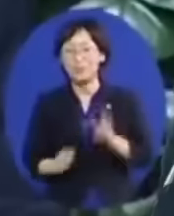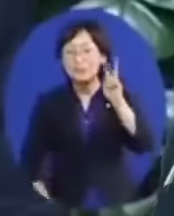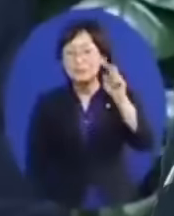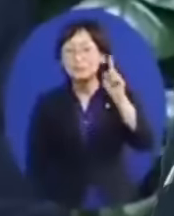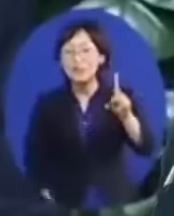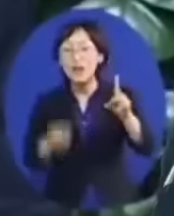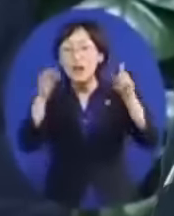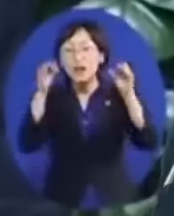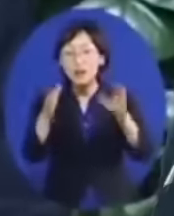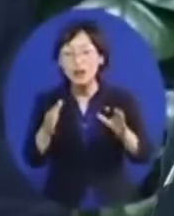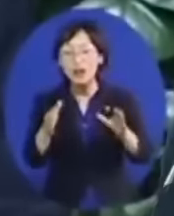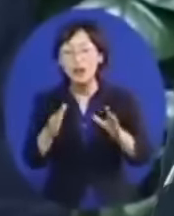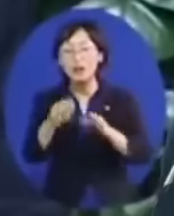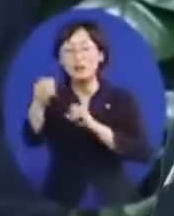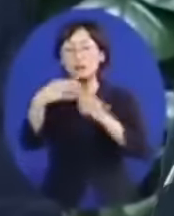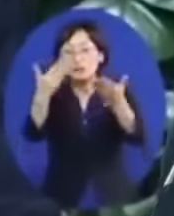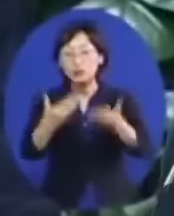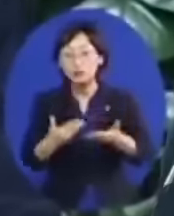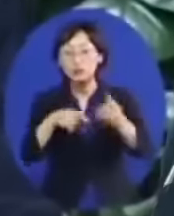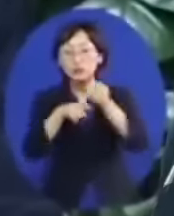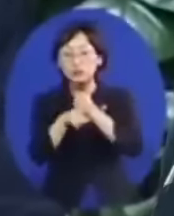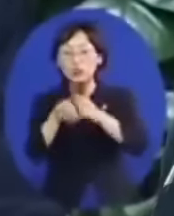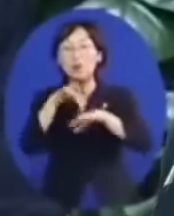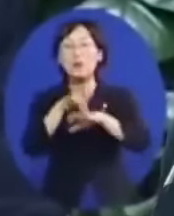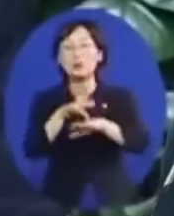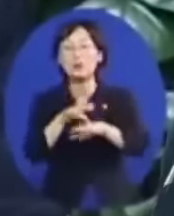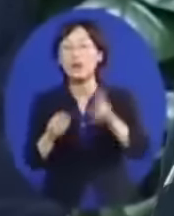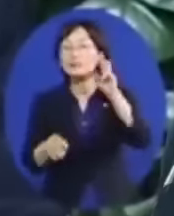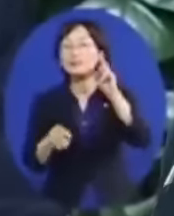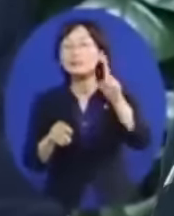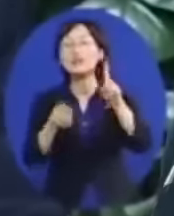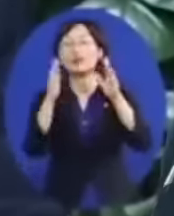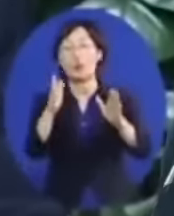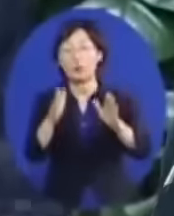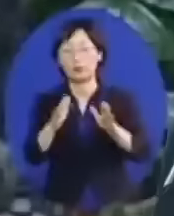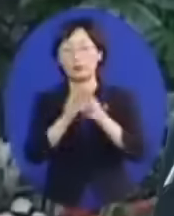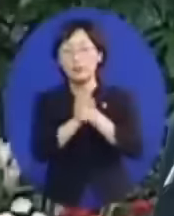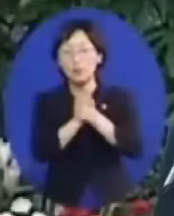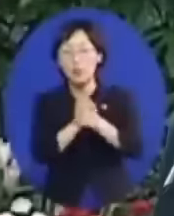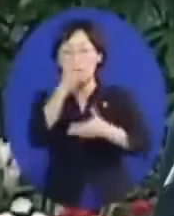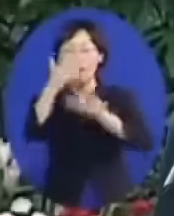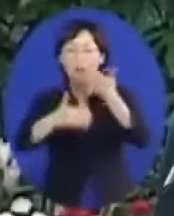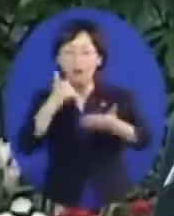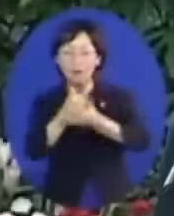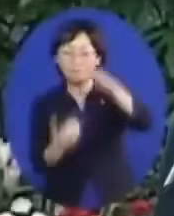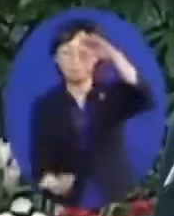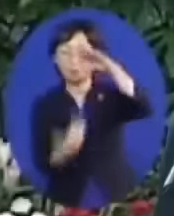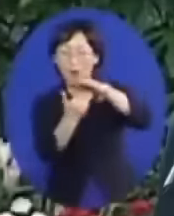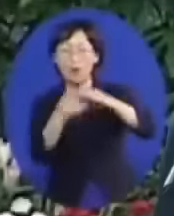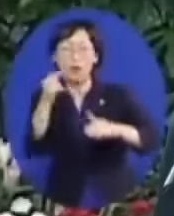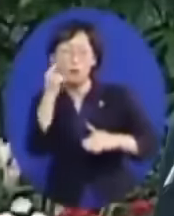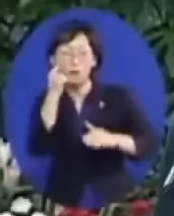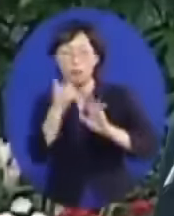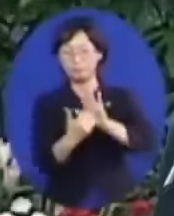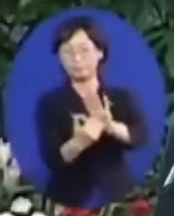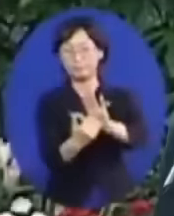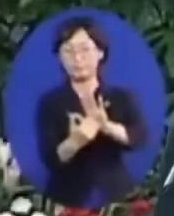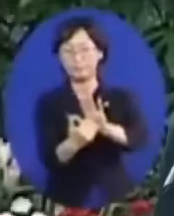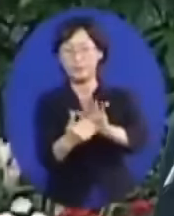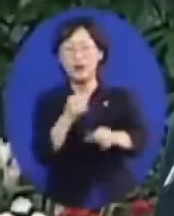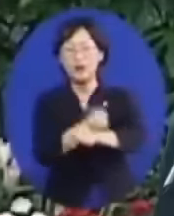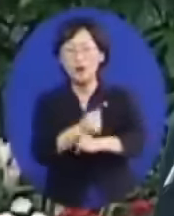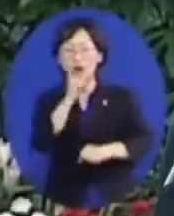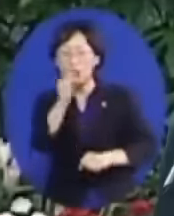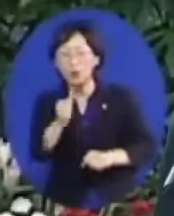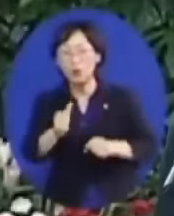21일 만에 응답이 온 것은 마귀가 21일 동안 그 기도가 하늘에 상달되지 못하도록 저항을 했고